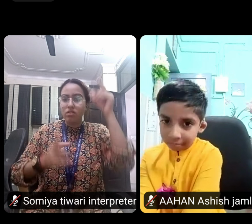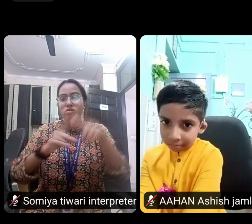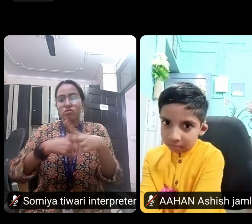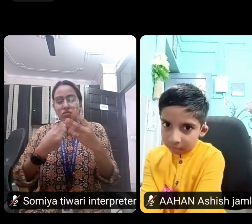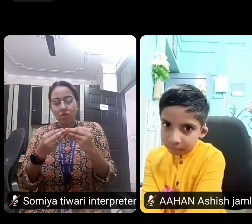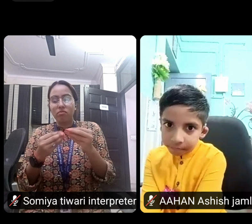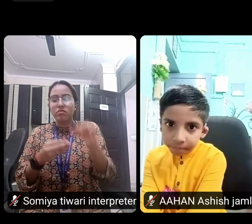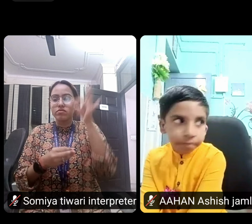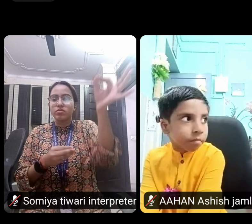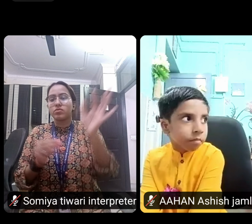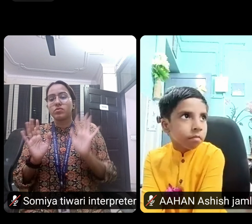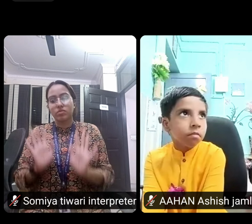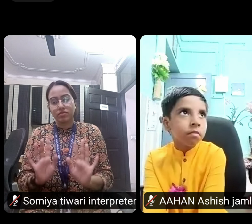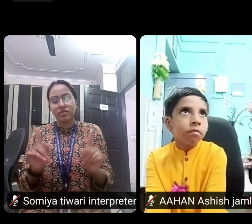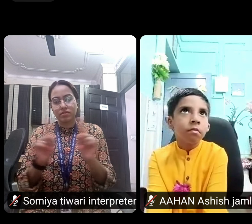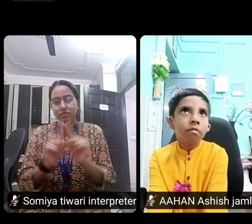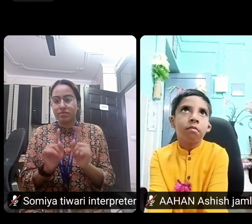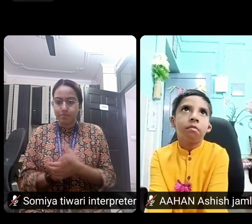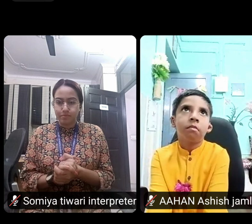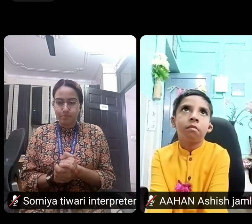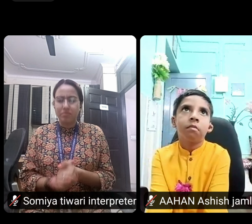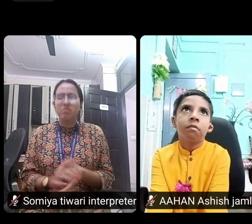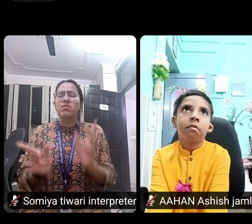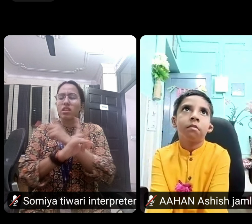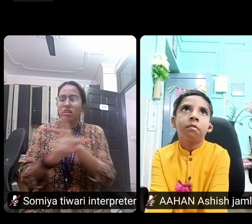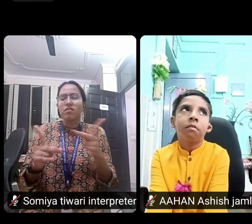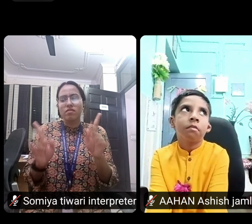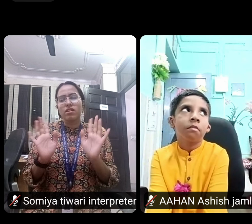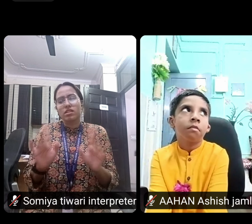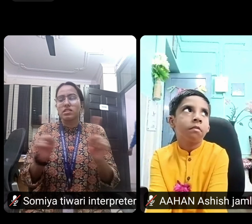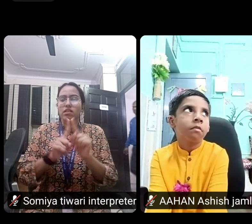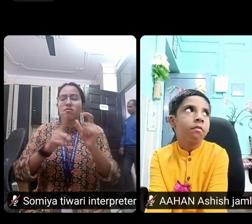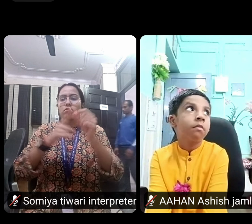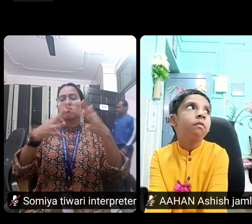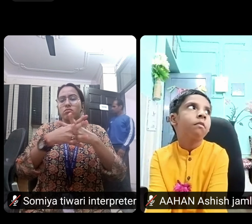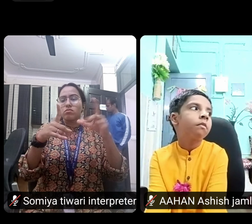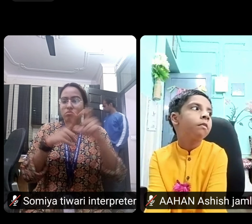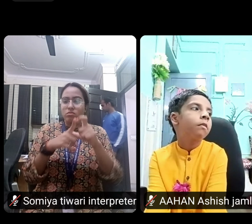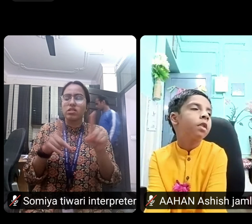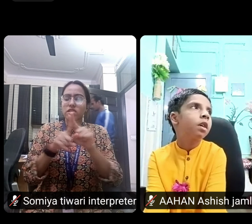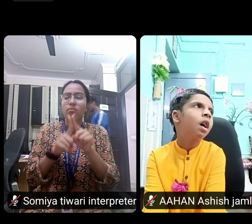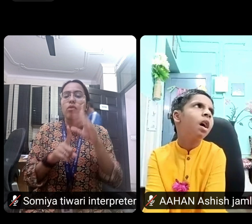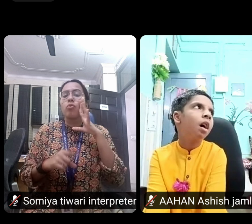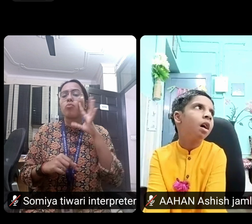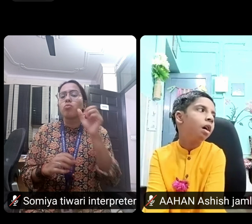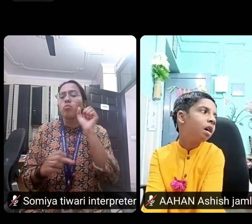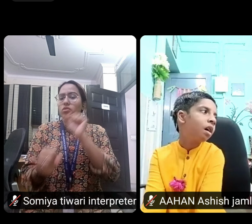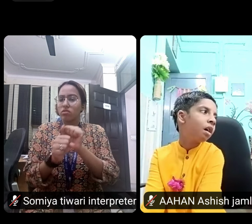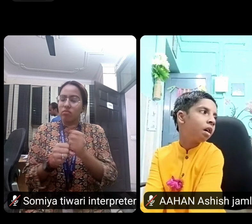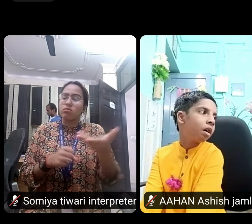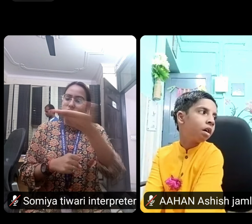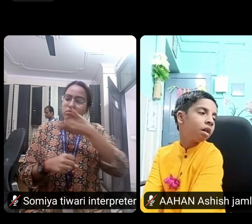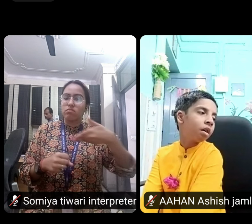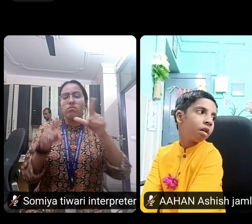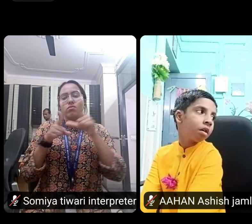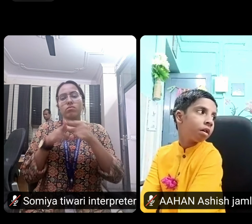एस्पायर कर रहे हैं. तो और हम बहुत सारे और काम करते हैं, जो भी दिव्यांगजनों के लिए जरूरी काम है, या उनके